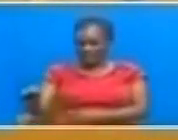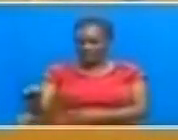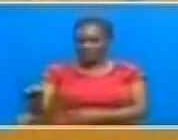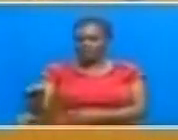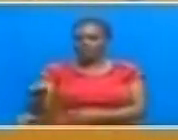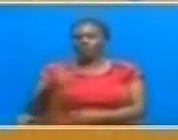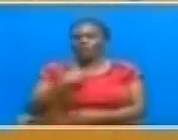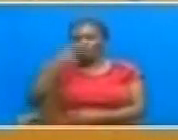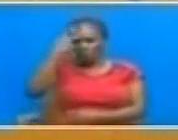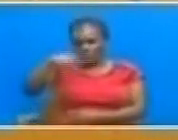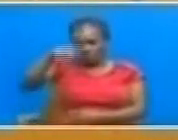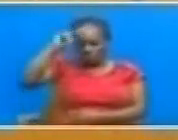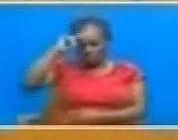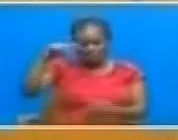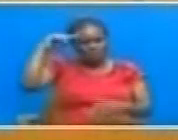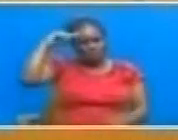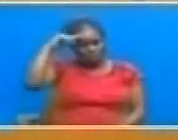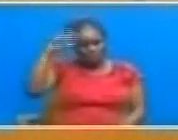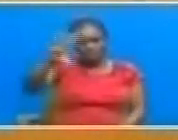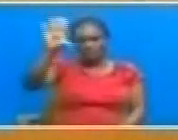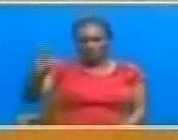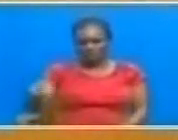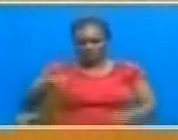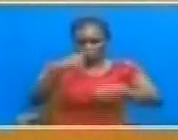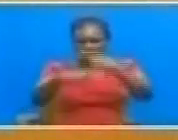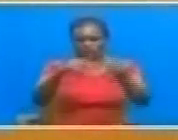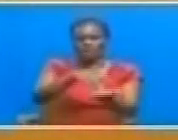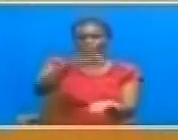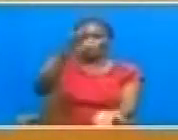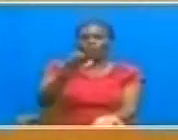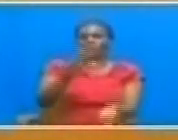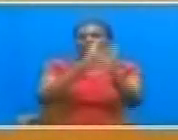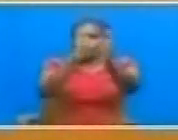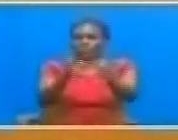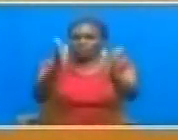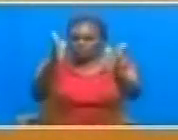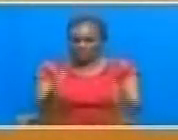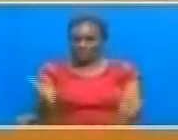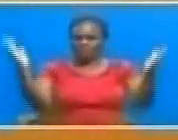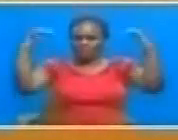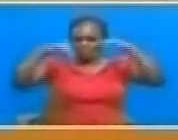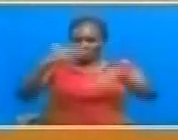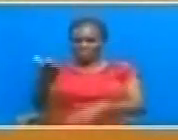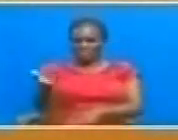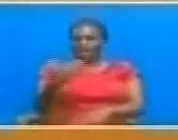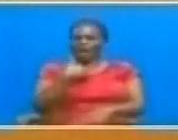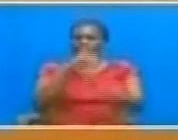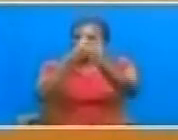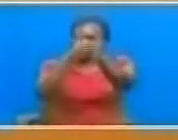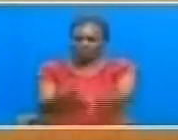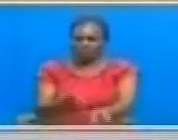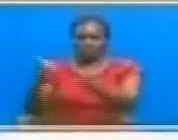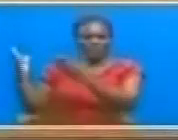kutunga sera asilia za Kiafrika ili kujiendeleza zaidi. Francis Mtalaki alihudhuria kongamano hilo na hii hapa taarifa